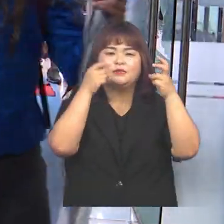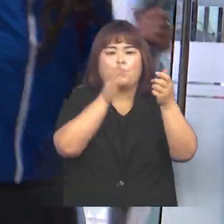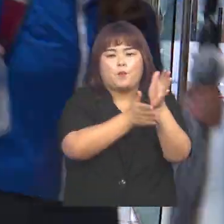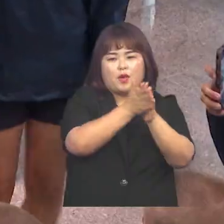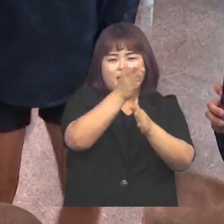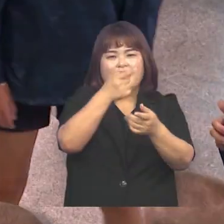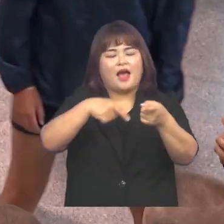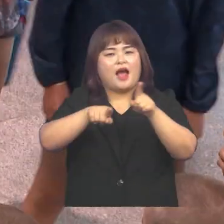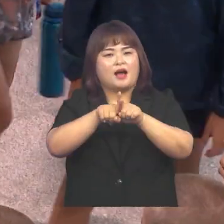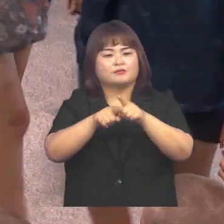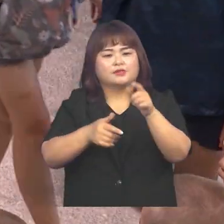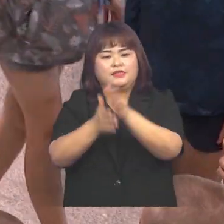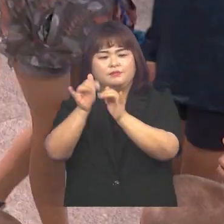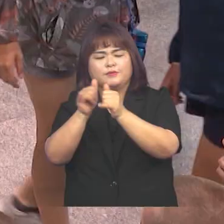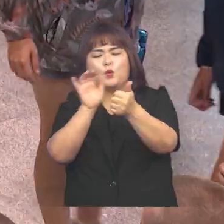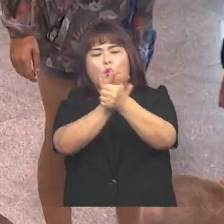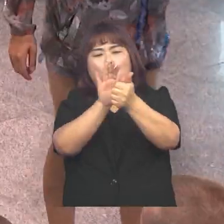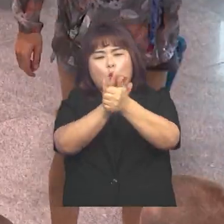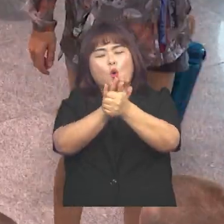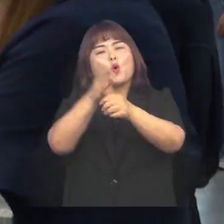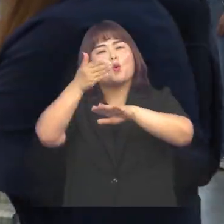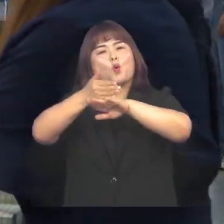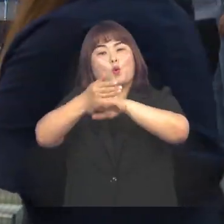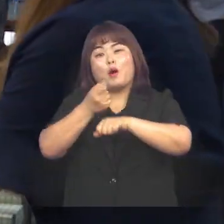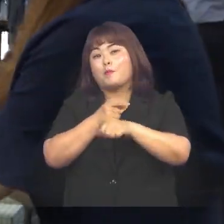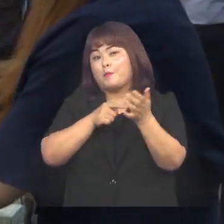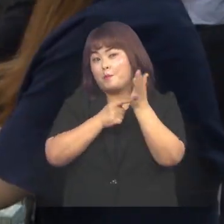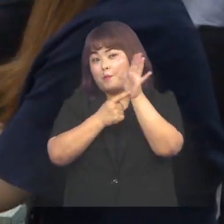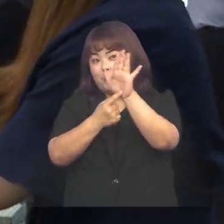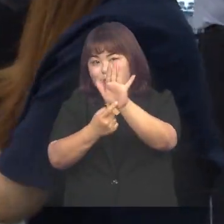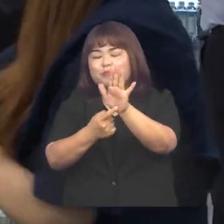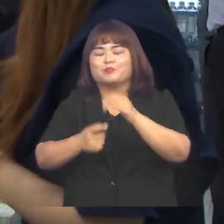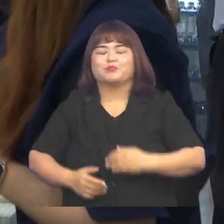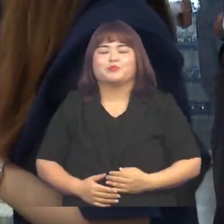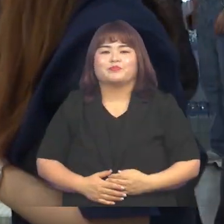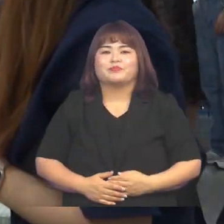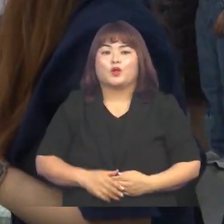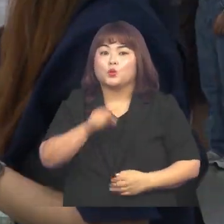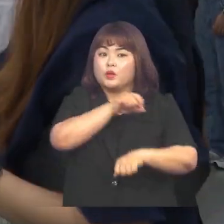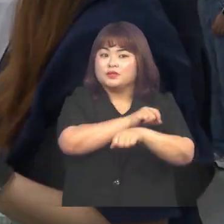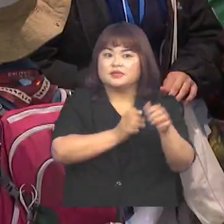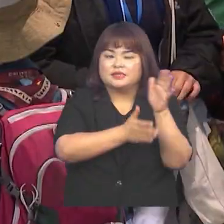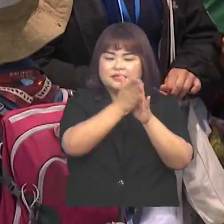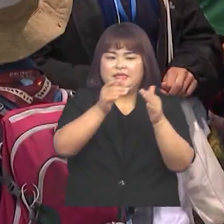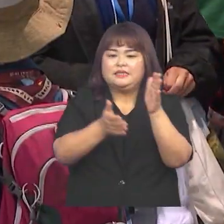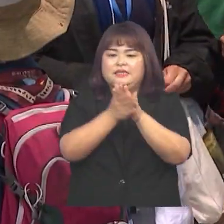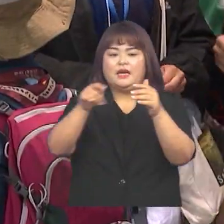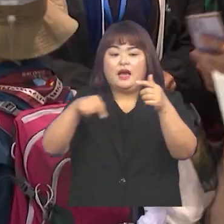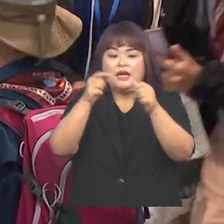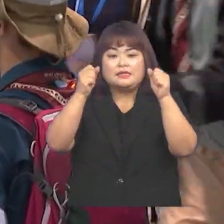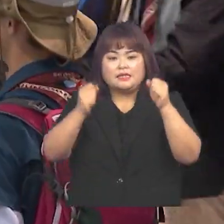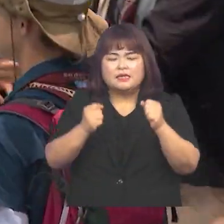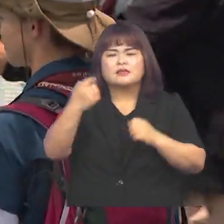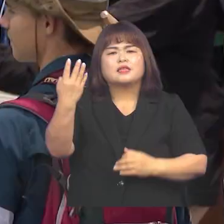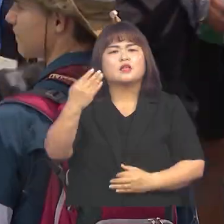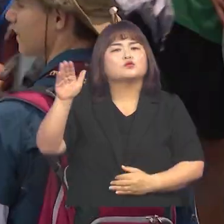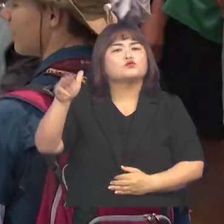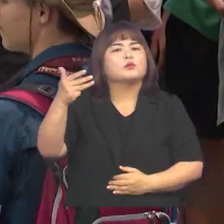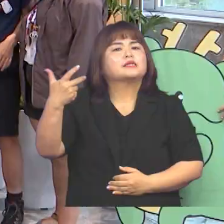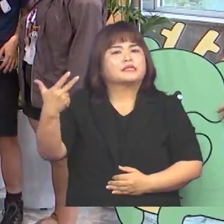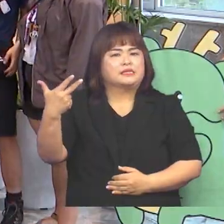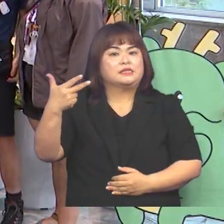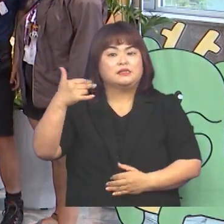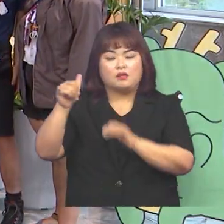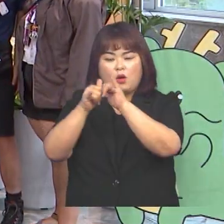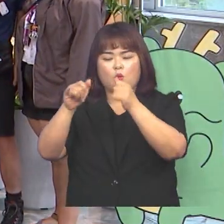기업, 시민들의 지원과 도움에 고마움을 표현했습니다. 용인특례시는 시에 머무르는 약 4,907명의